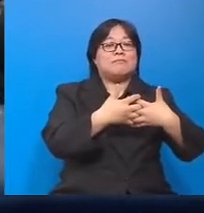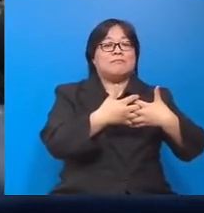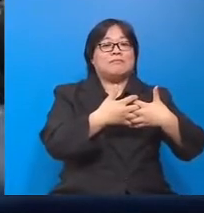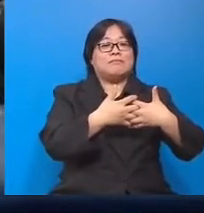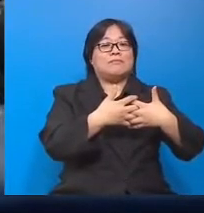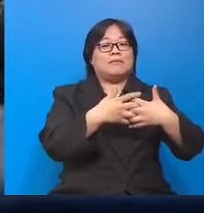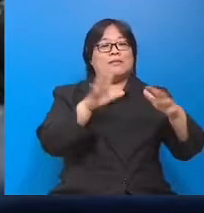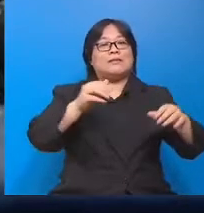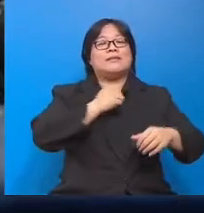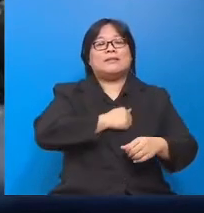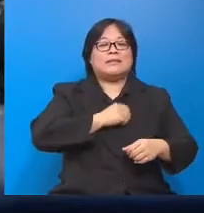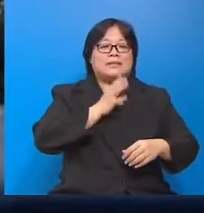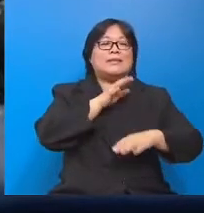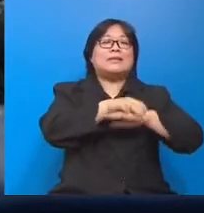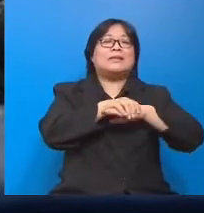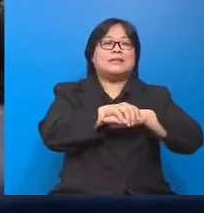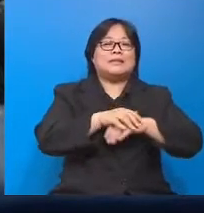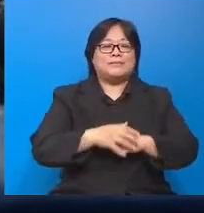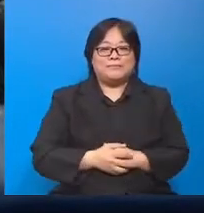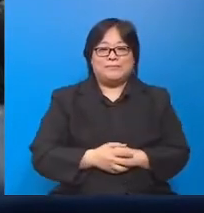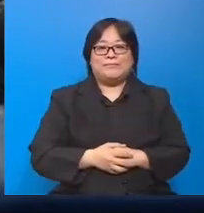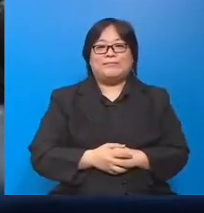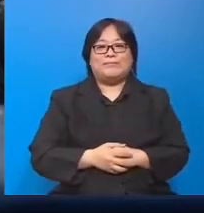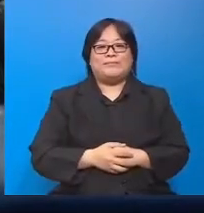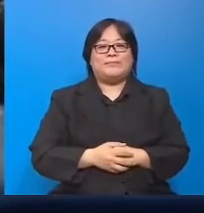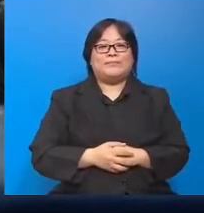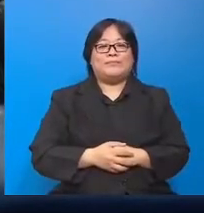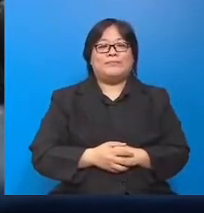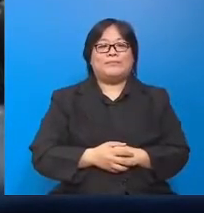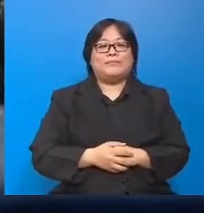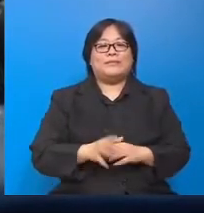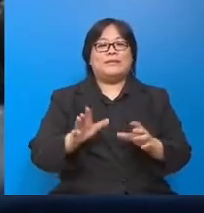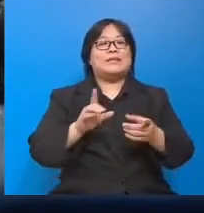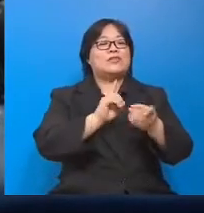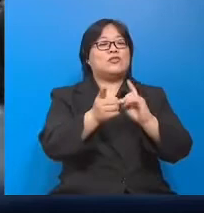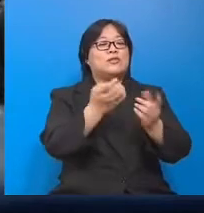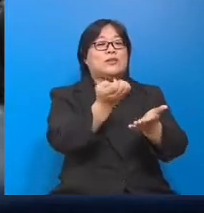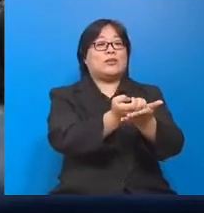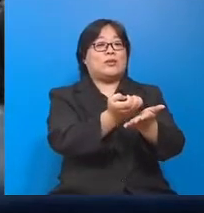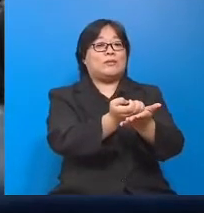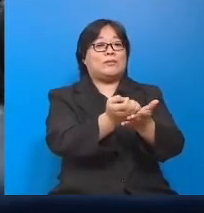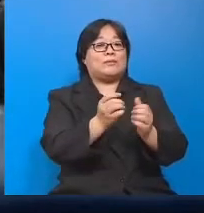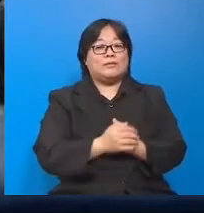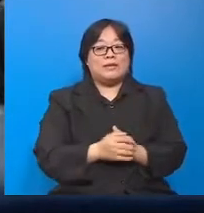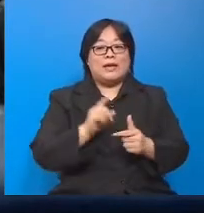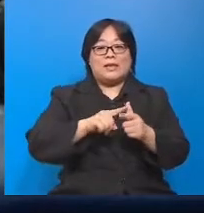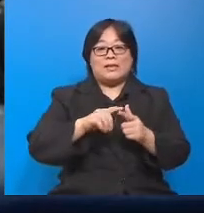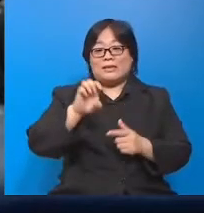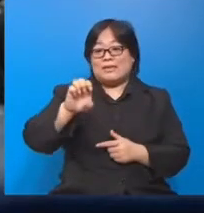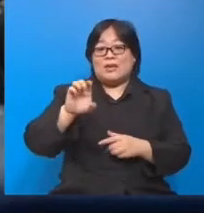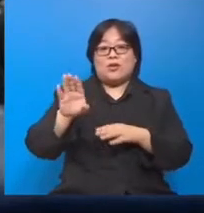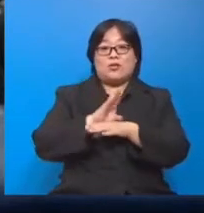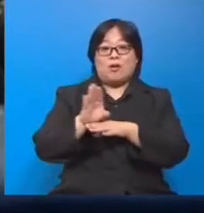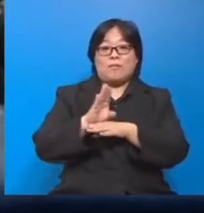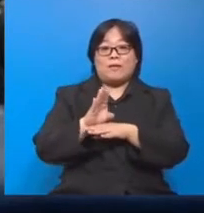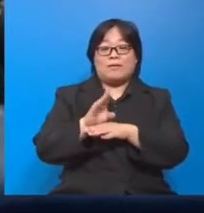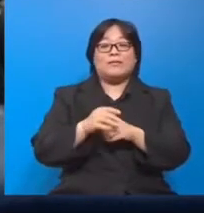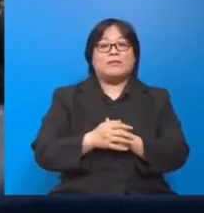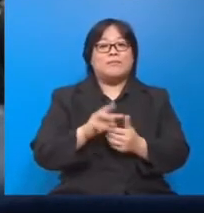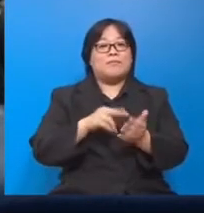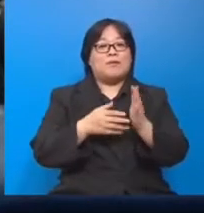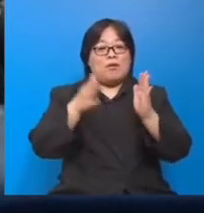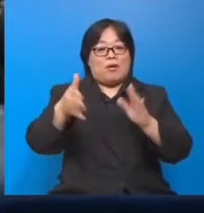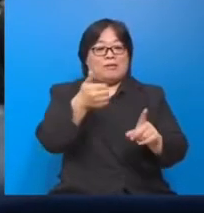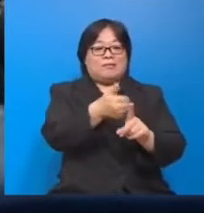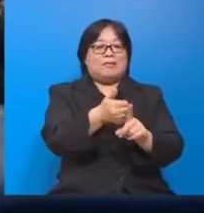aku minta maaf bahasa Inggris dong eh DJ telepon Mini ataupun ikhlas ini dengan sendiri